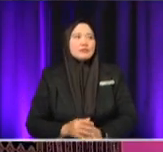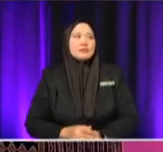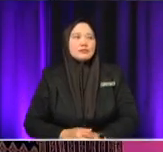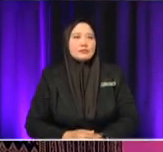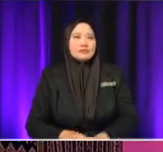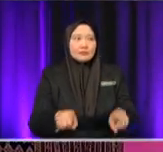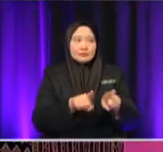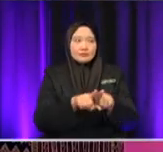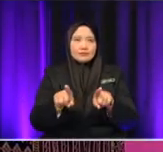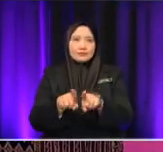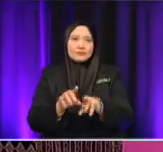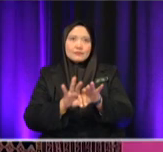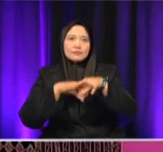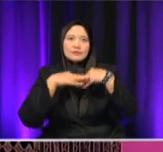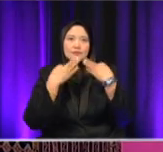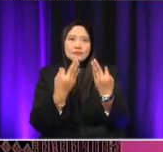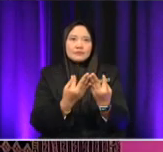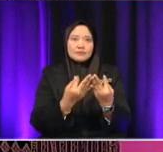wasallam bersama keluarga